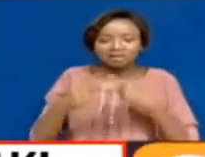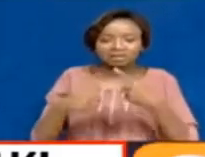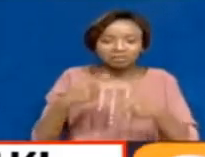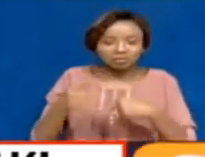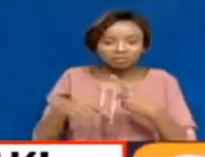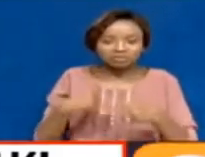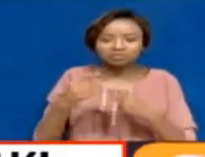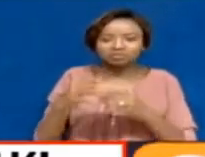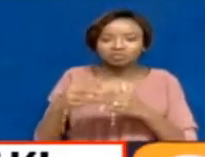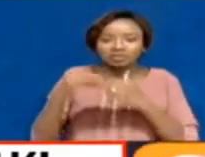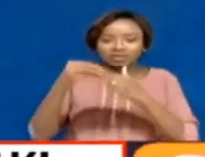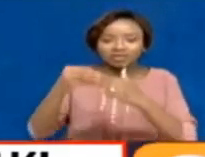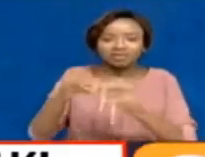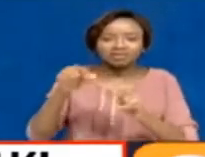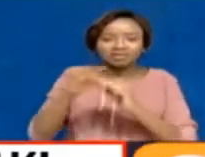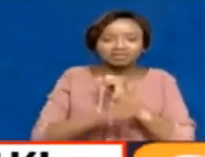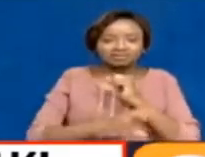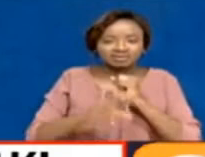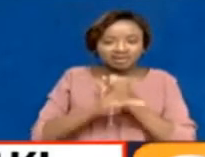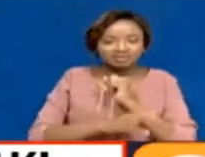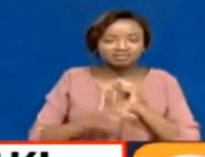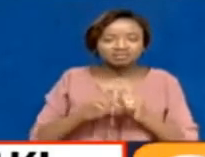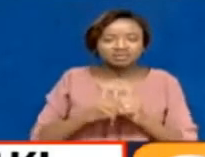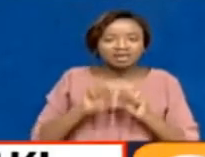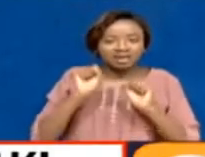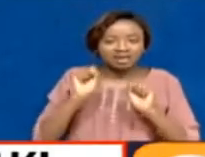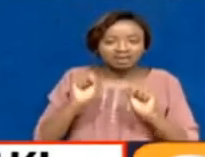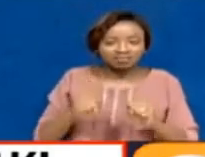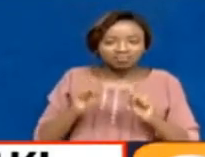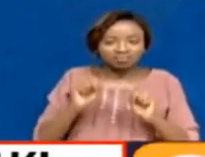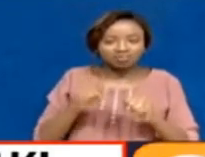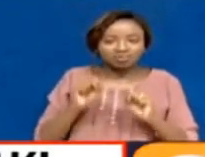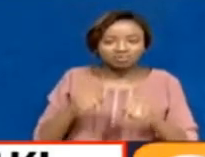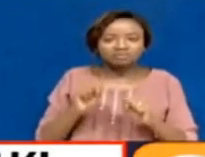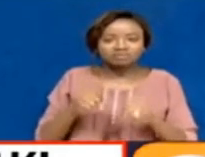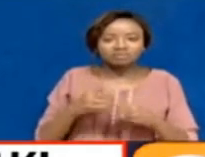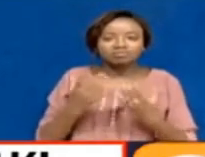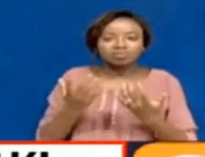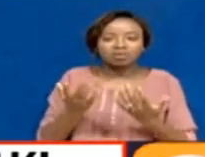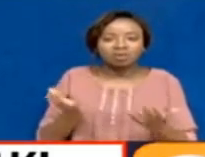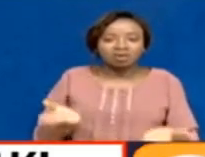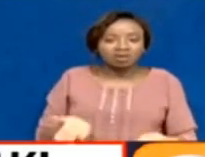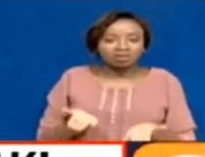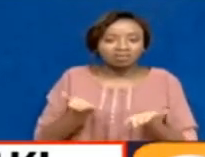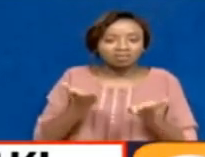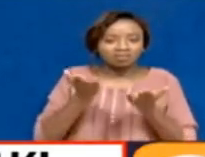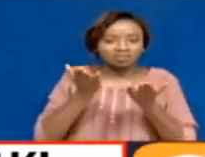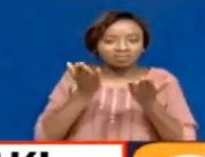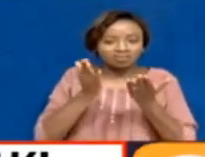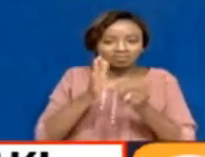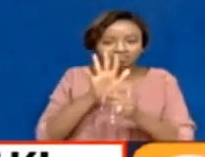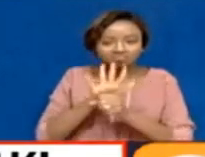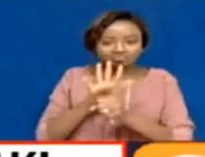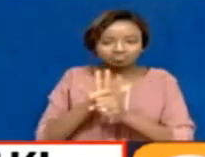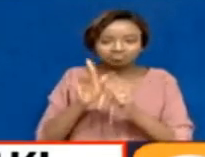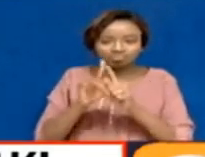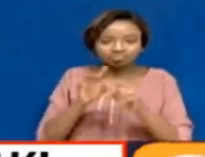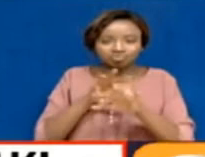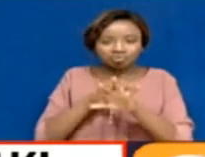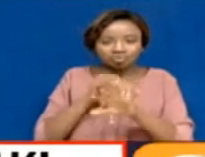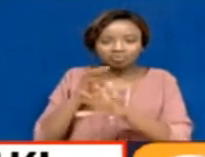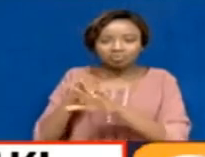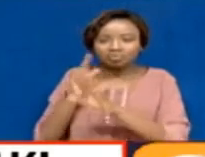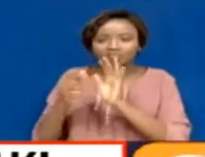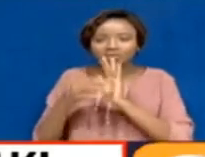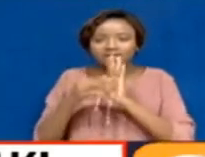letu liweze kufikia mengi akimuiga na akifuata mifano huyu